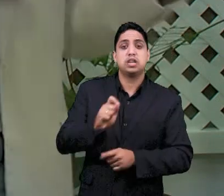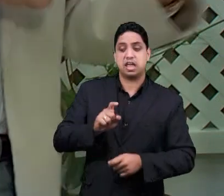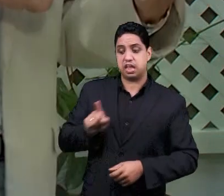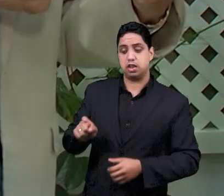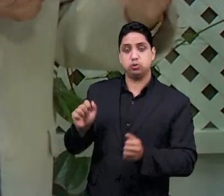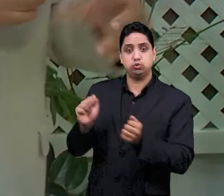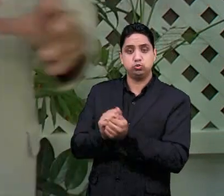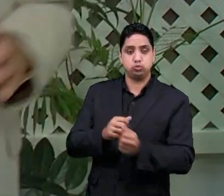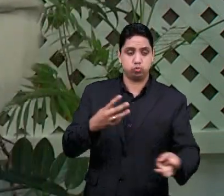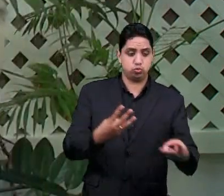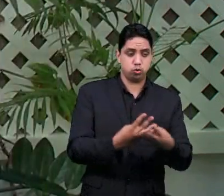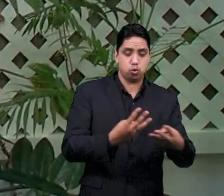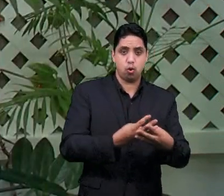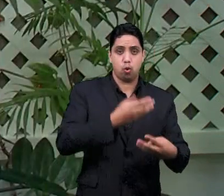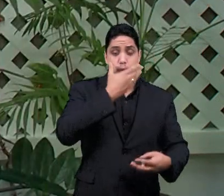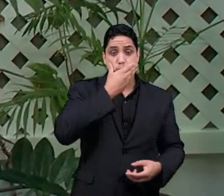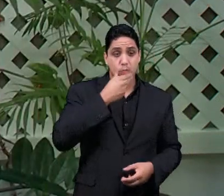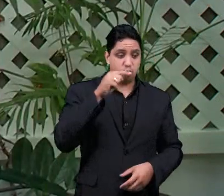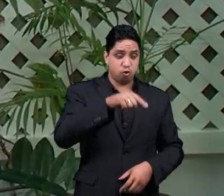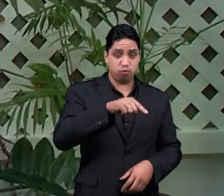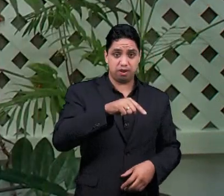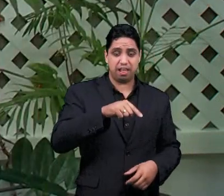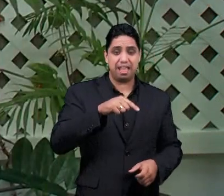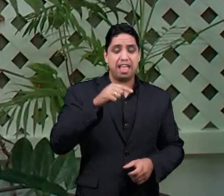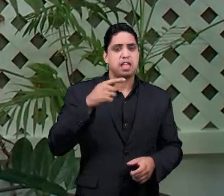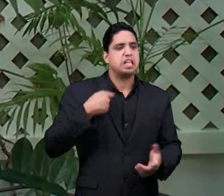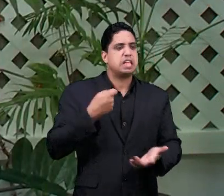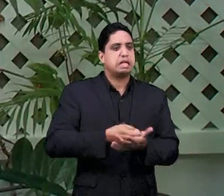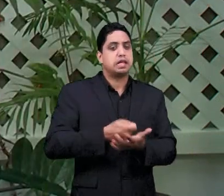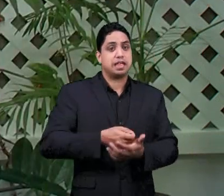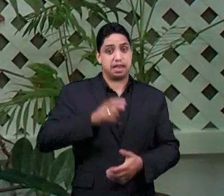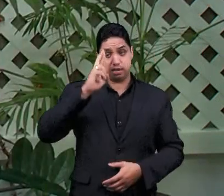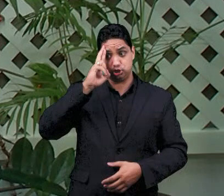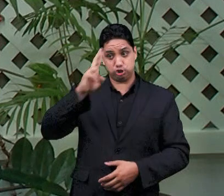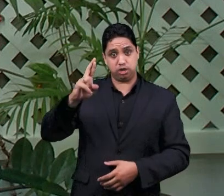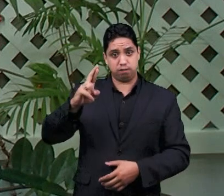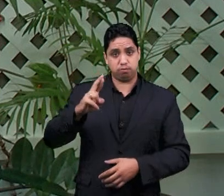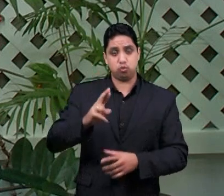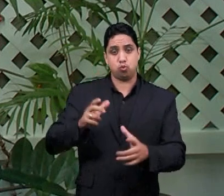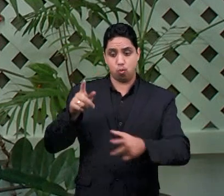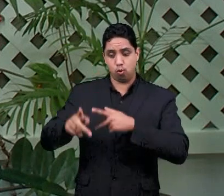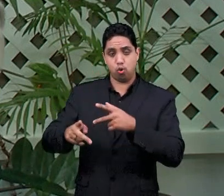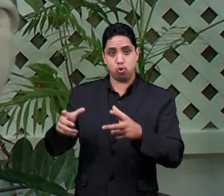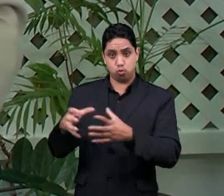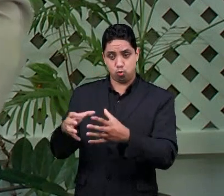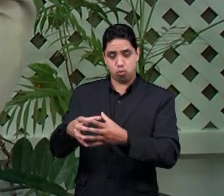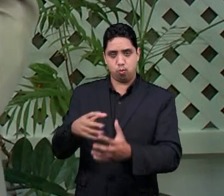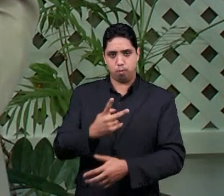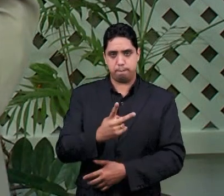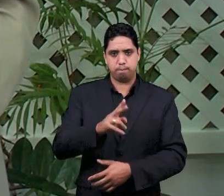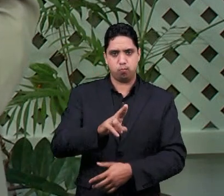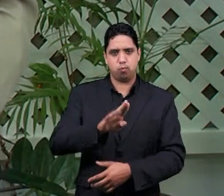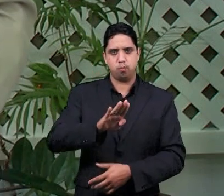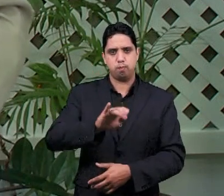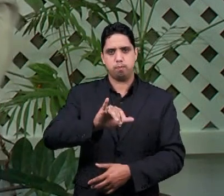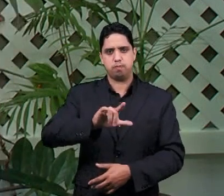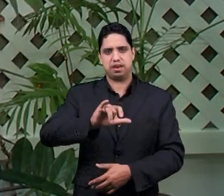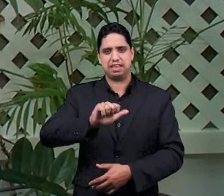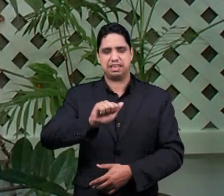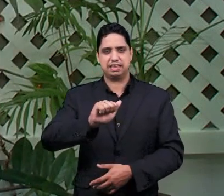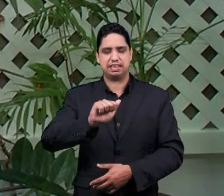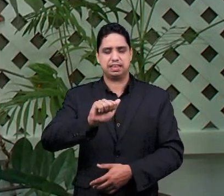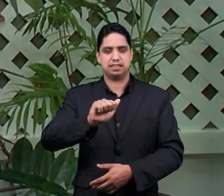les Israéliens, avec les Juifs. Il était chef des